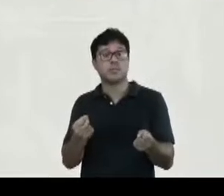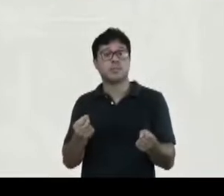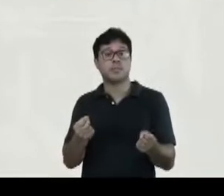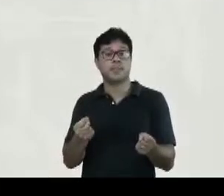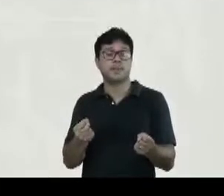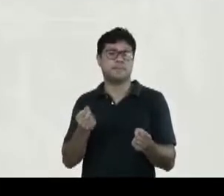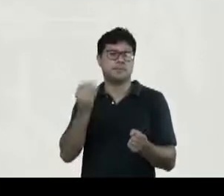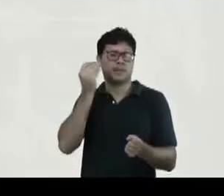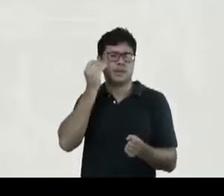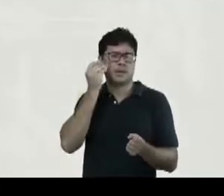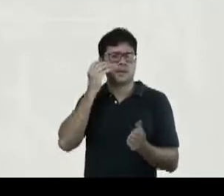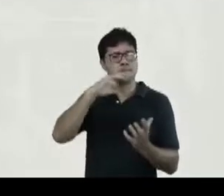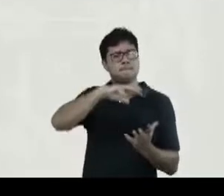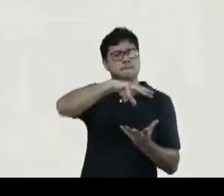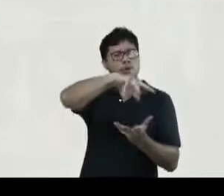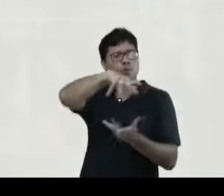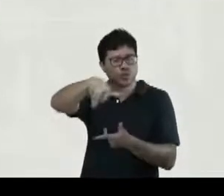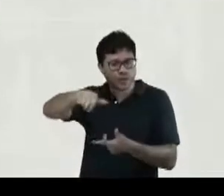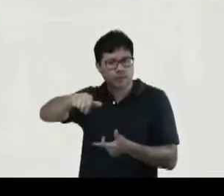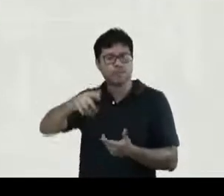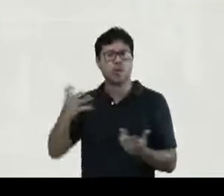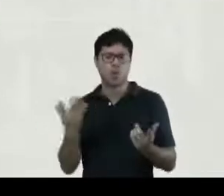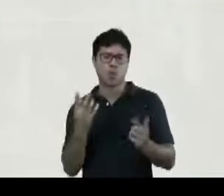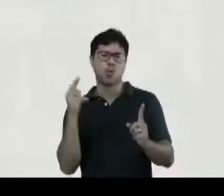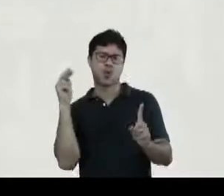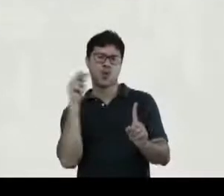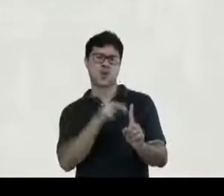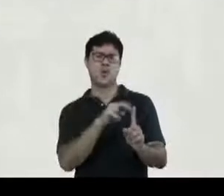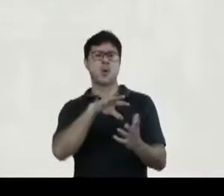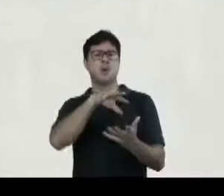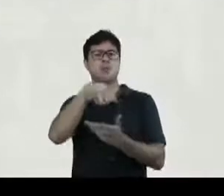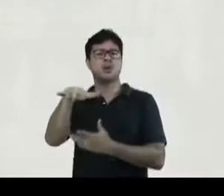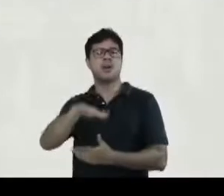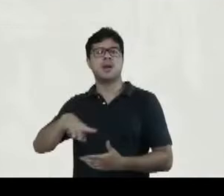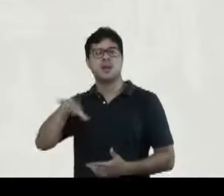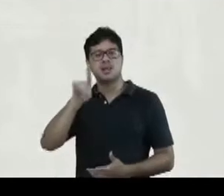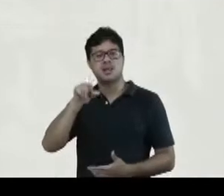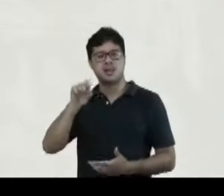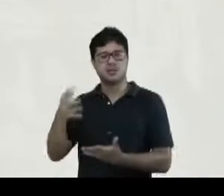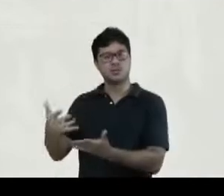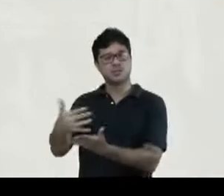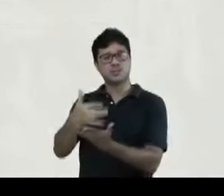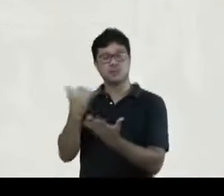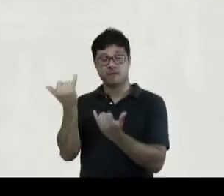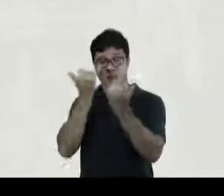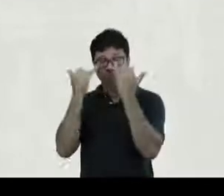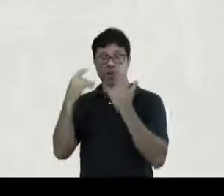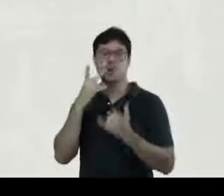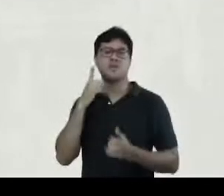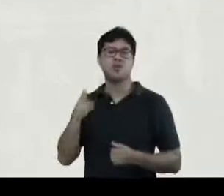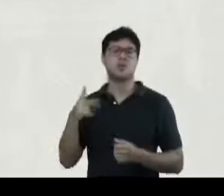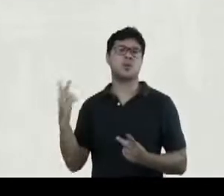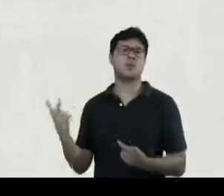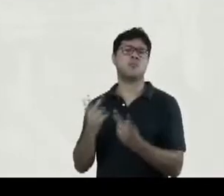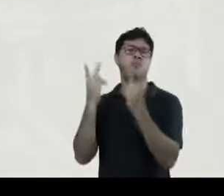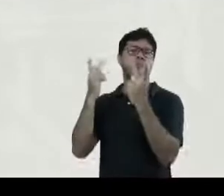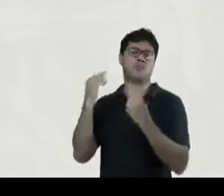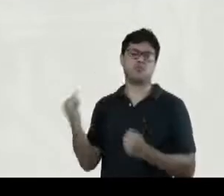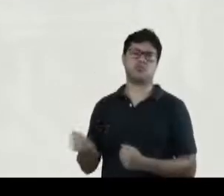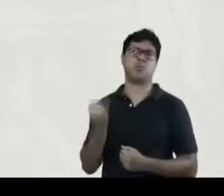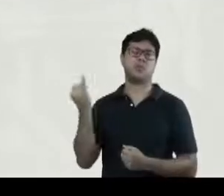der Daten erkennbar, nicht nur ein Wert an sich, ein Wert per se. Sie sind